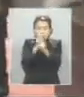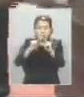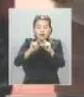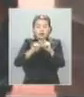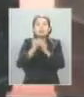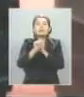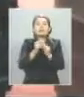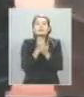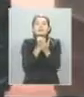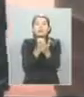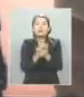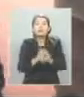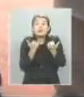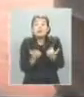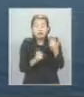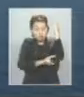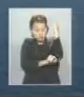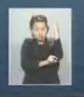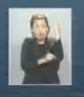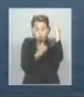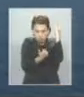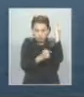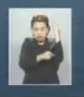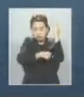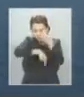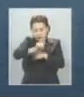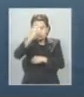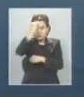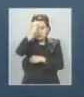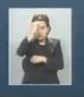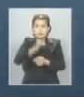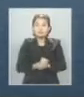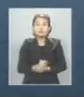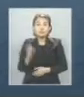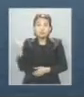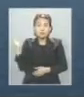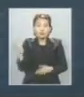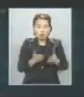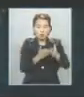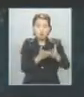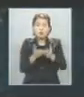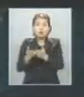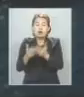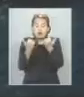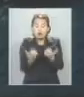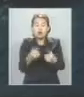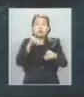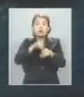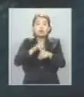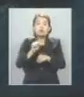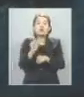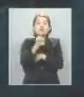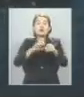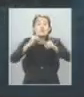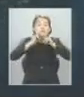ากท่าเรือที่สิงคโปร์ในวันนี้ส่วนเรือ USS Ronald Reagan ซึ่งตอนนี้อยู่ในมหาสมุทรแปซิฟิกจะเปลี่